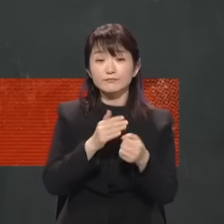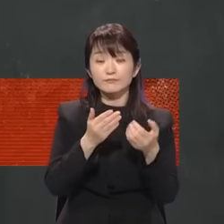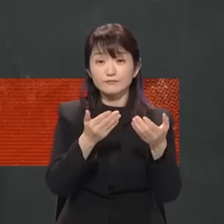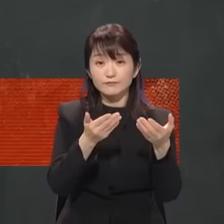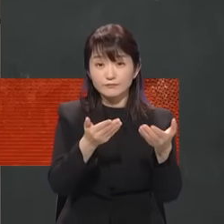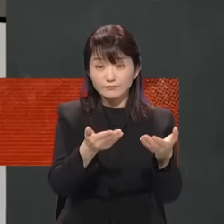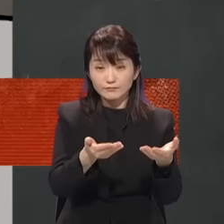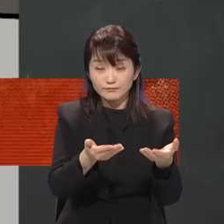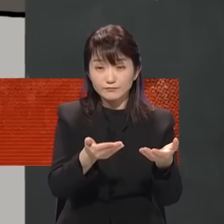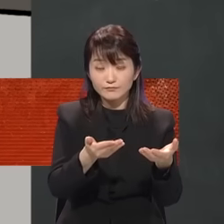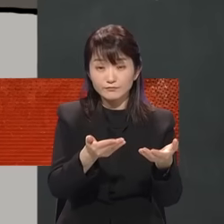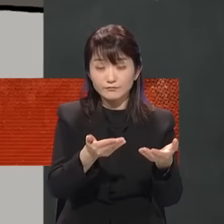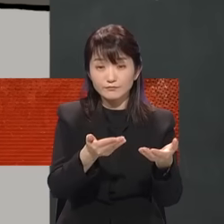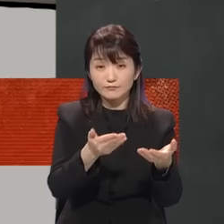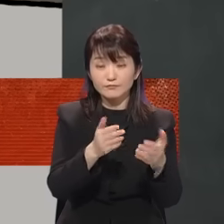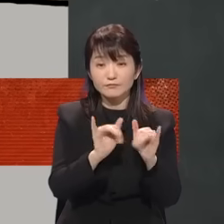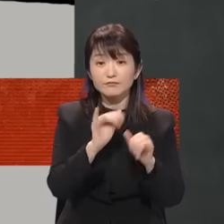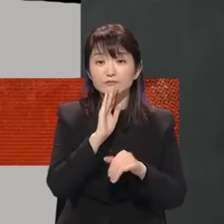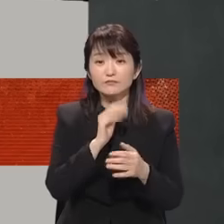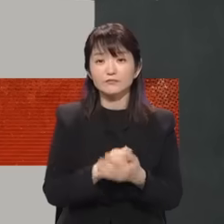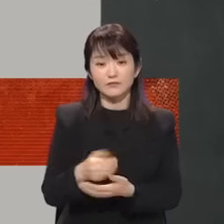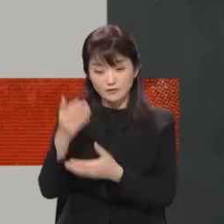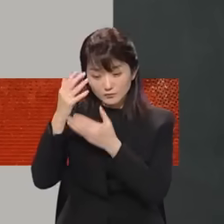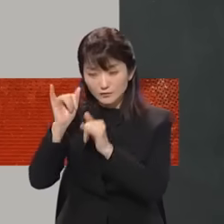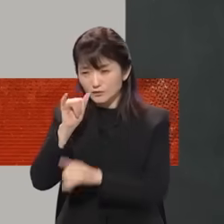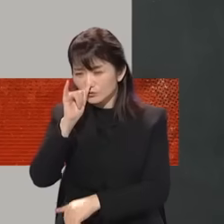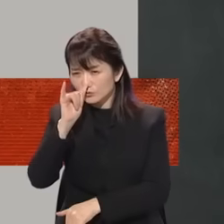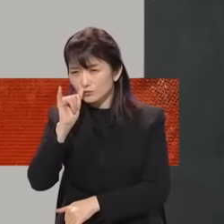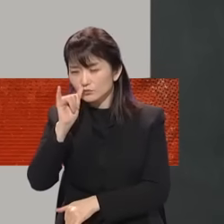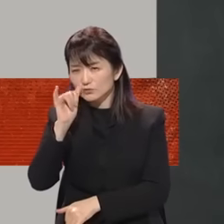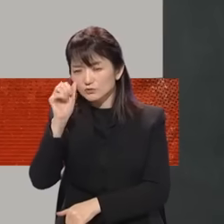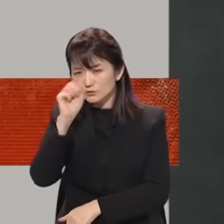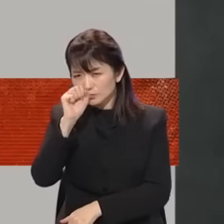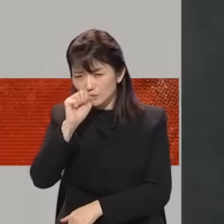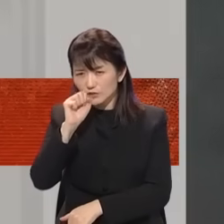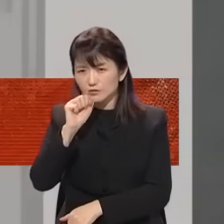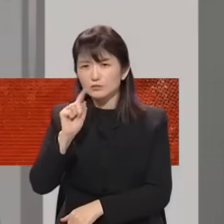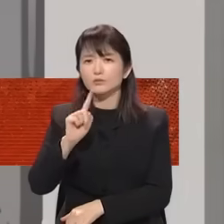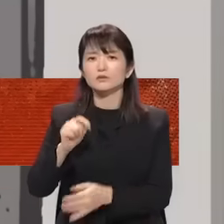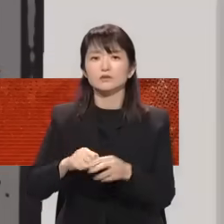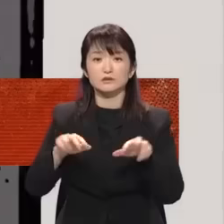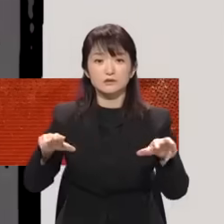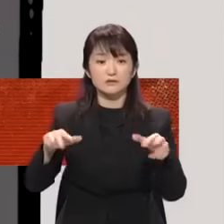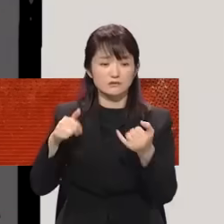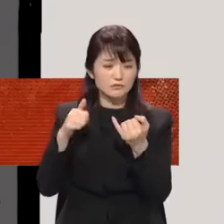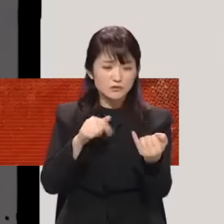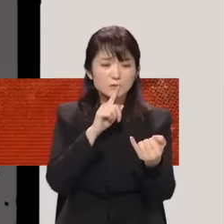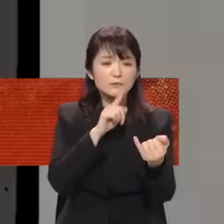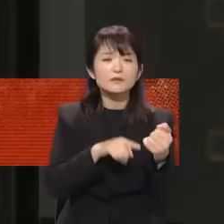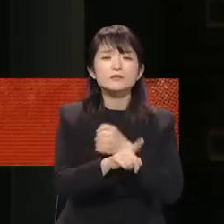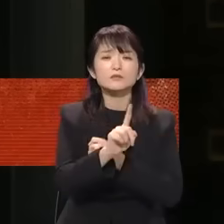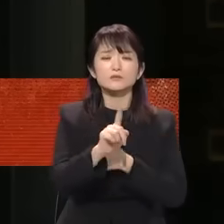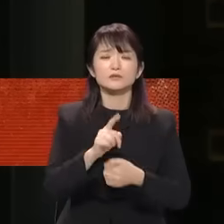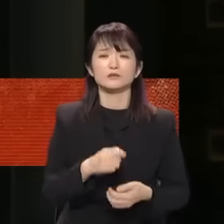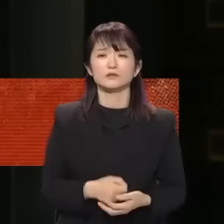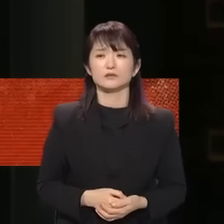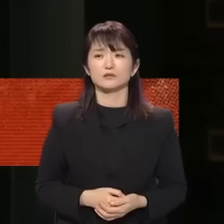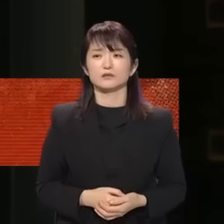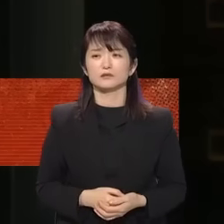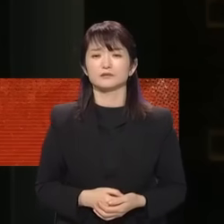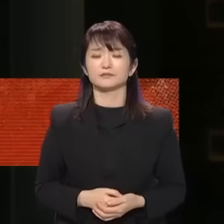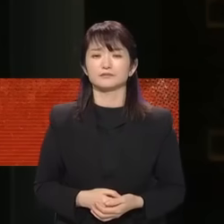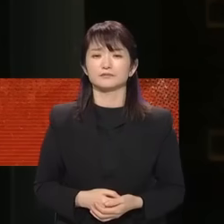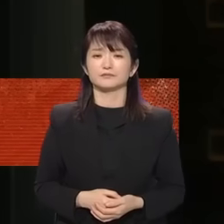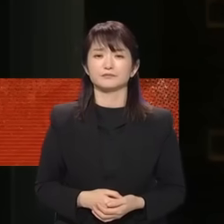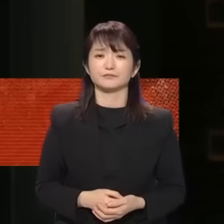사람들 맞죠 아 팬이라면서 좋아할 때는 언제 듣고 또 이제는 또 저렇게 스토커로 뭐냐 이런 또 말씀하신 분들 계실 겁니다 자